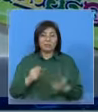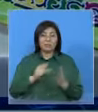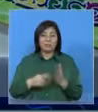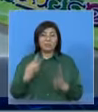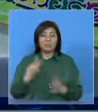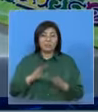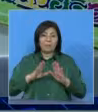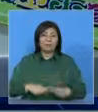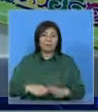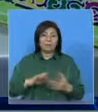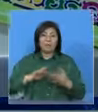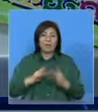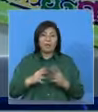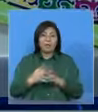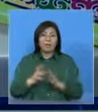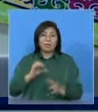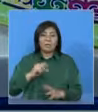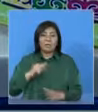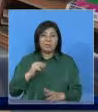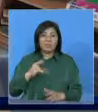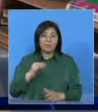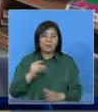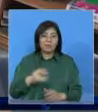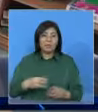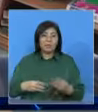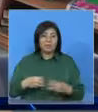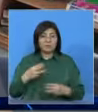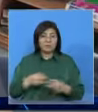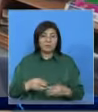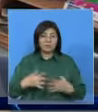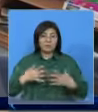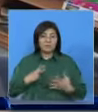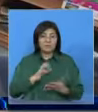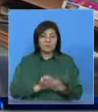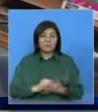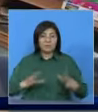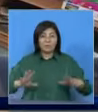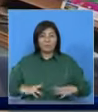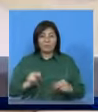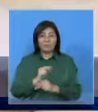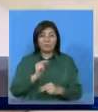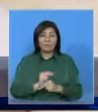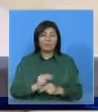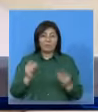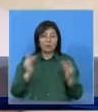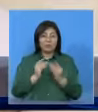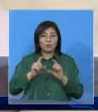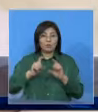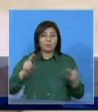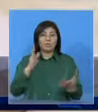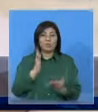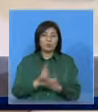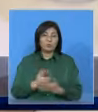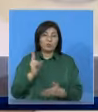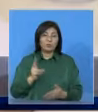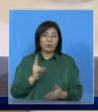места в селе Егиндубулак. В нем будут устроены кинотеатр, занятия ипотерапии, стадион, а также школа-интернат. Для людей, кто